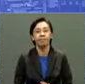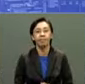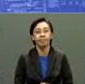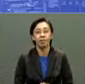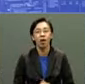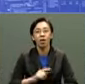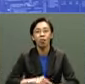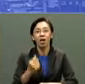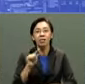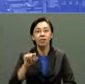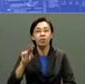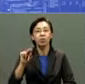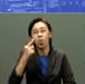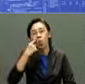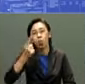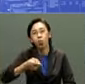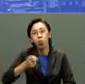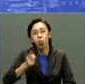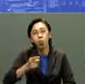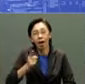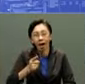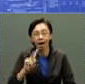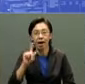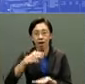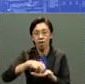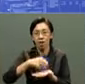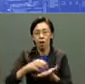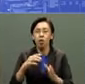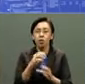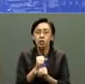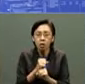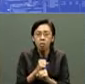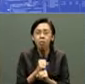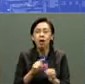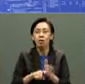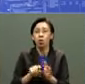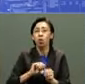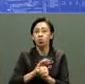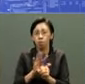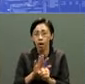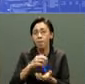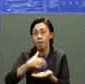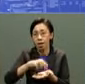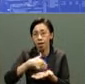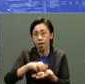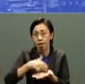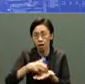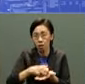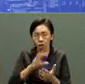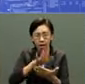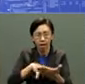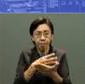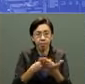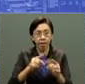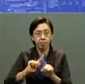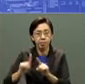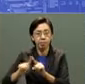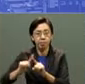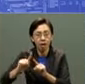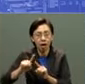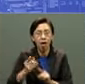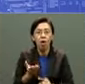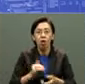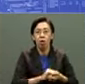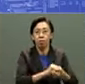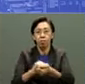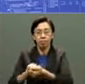ค่ะ 11:30 นนะคะเราจะมาติดตามข้อมูลสถานการณ์ของไวรัสรวมถึงเรื่องของมาตรการต่างๆเพื่อที่จะเป็นการขอความ